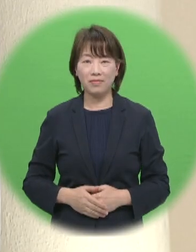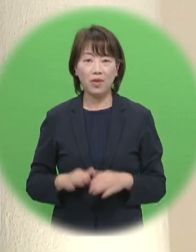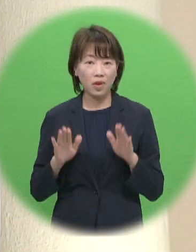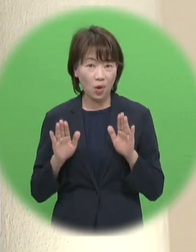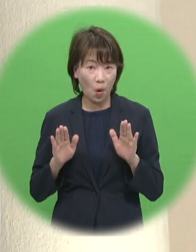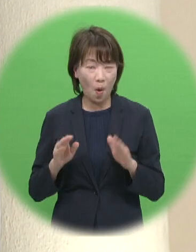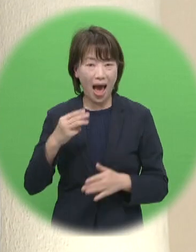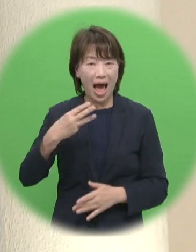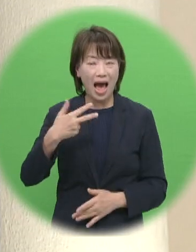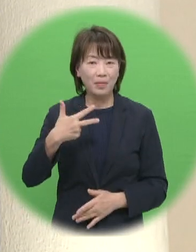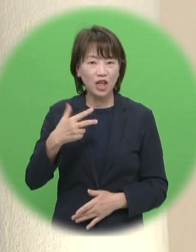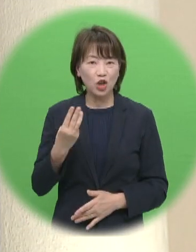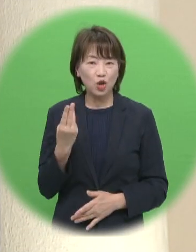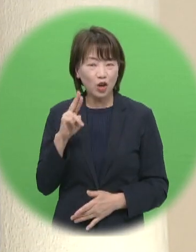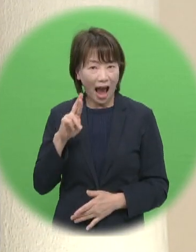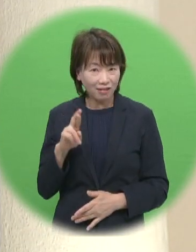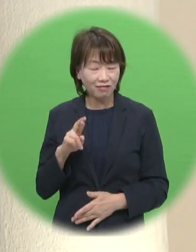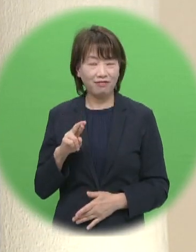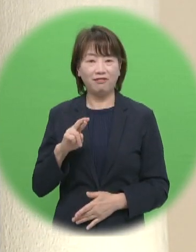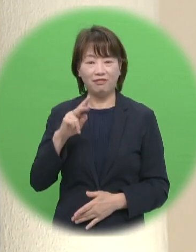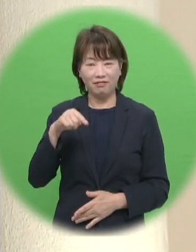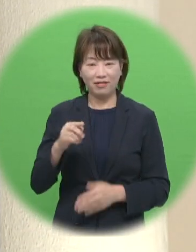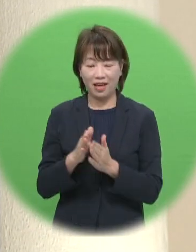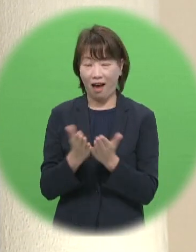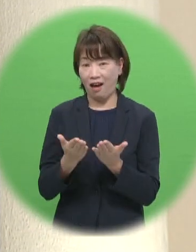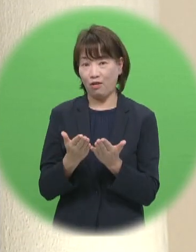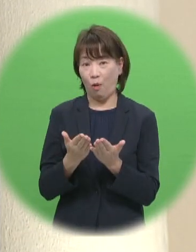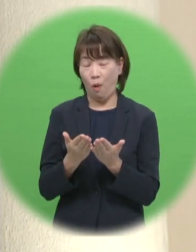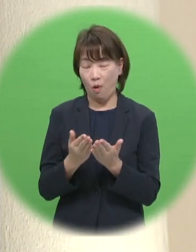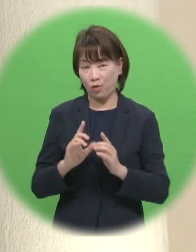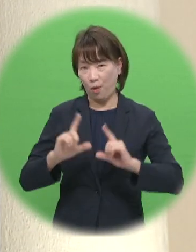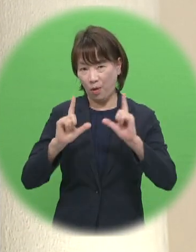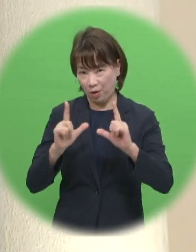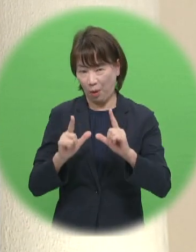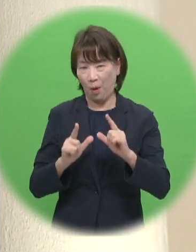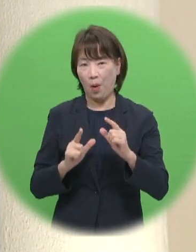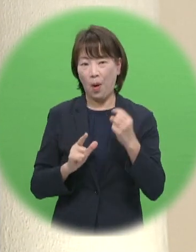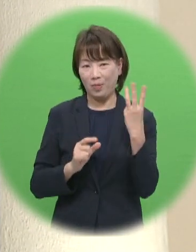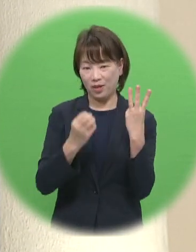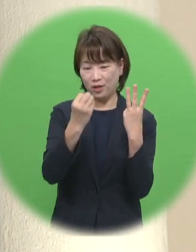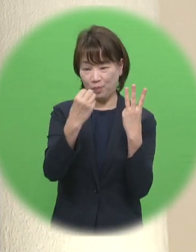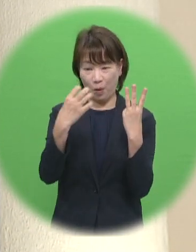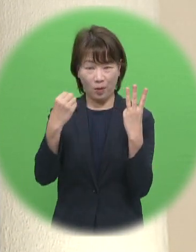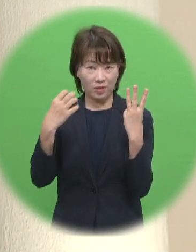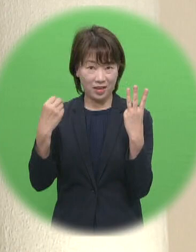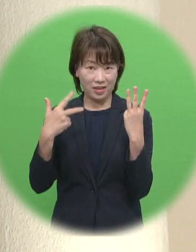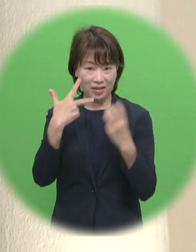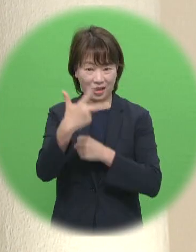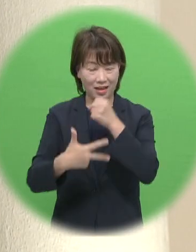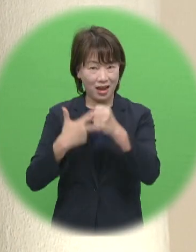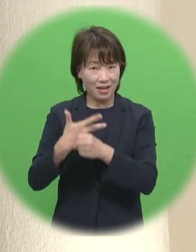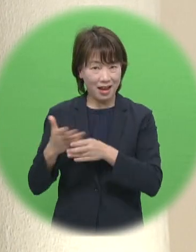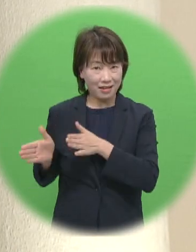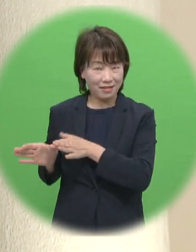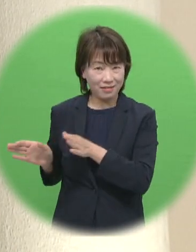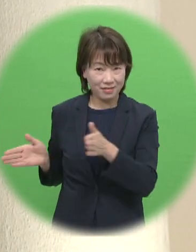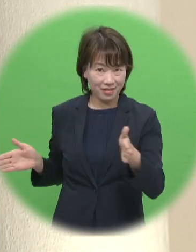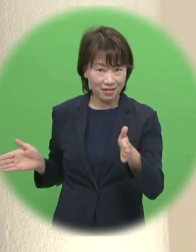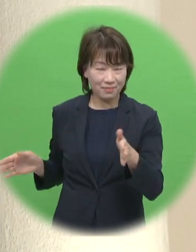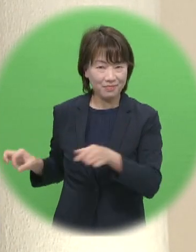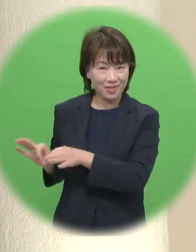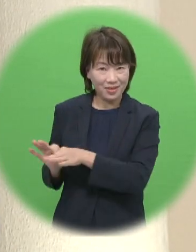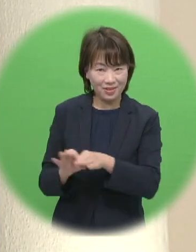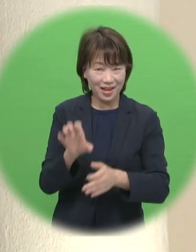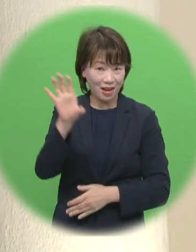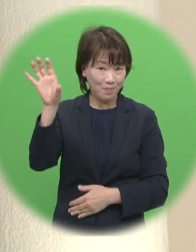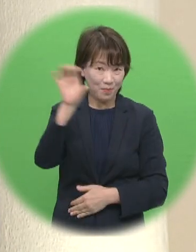はミシュランガイド東京で7年連続三つ星を取得され、現在は日本料理八ヶ岳江